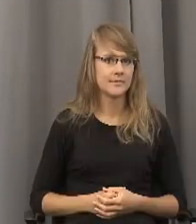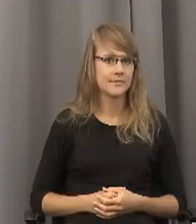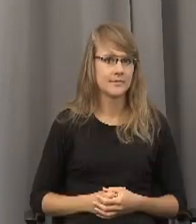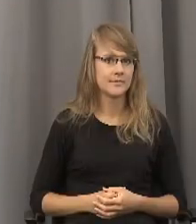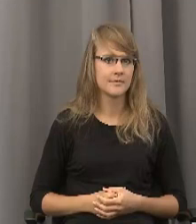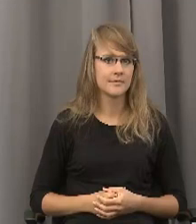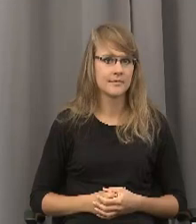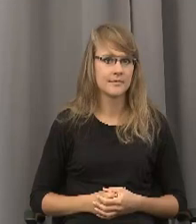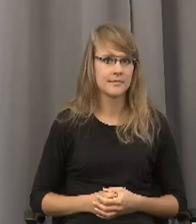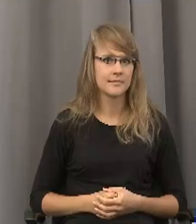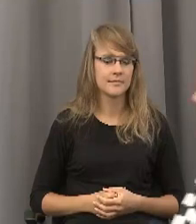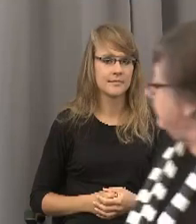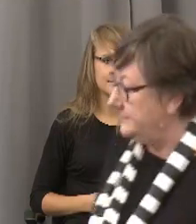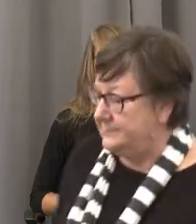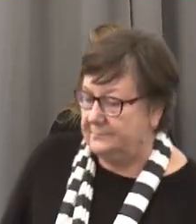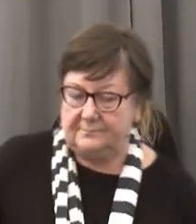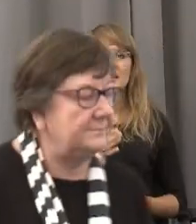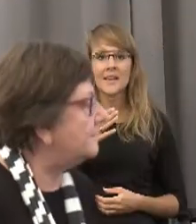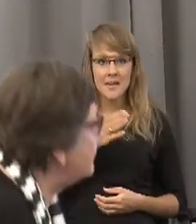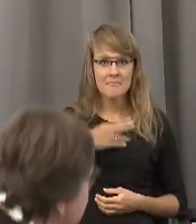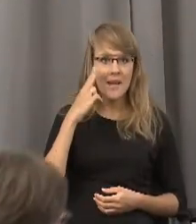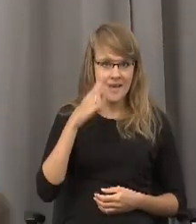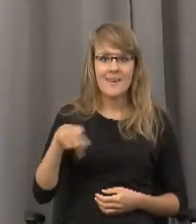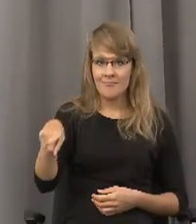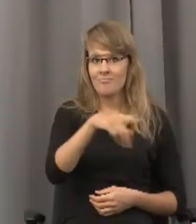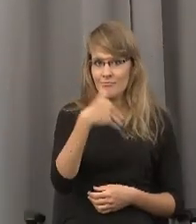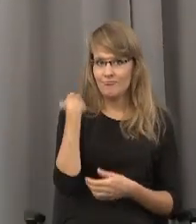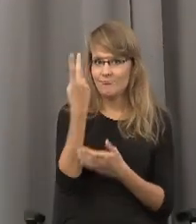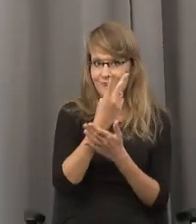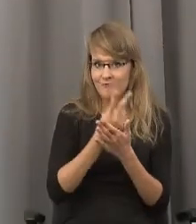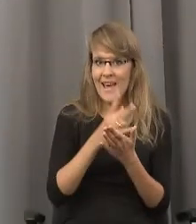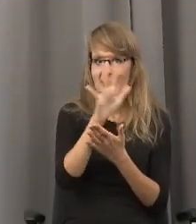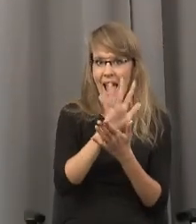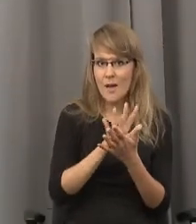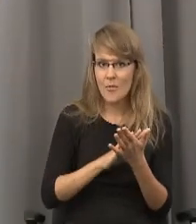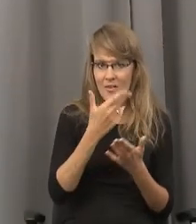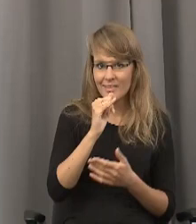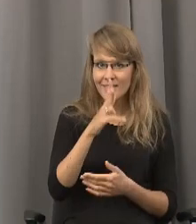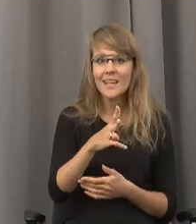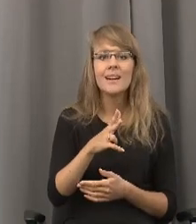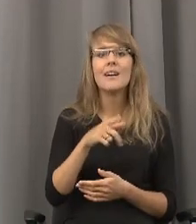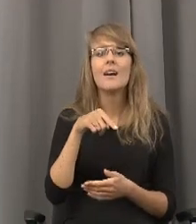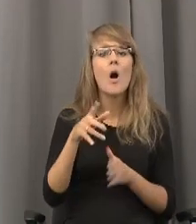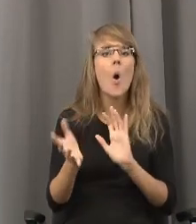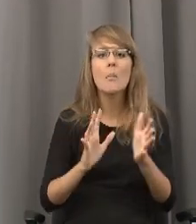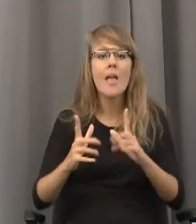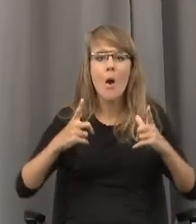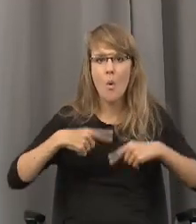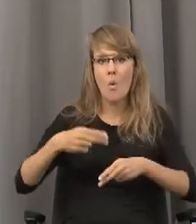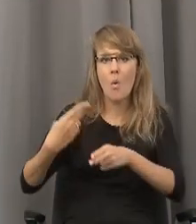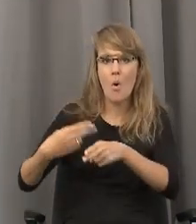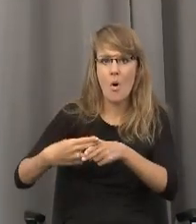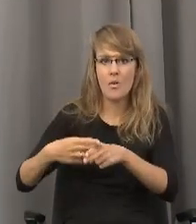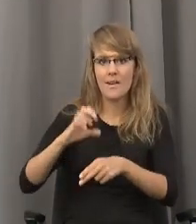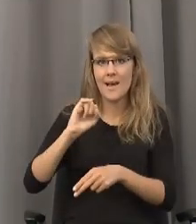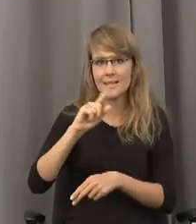Mam nadzieję, że państwo mieliście okazję zapoznać się z raportem Najwyższej Izby Kontroli opieka nad osobami chorymi na chorobę Alzheimera